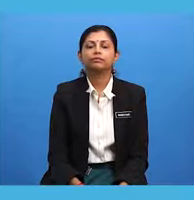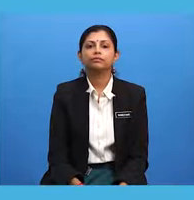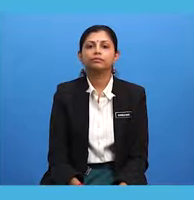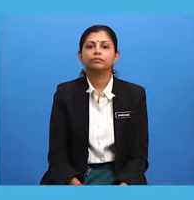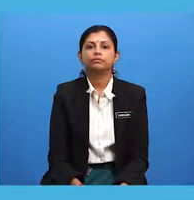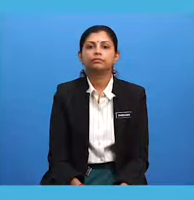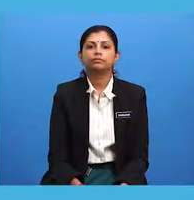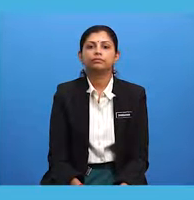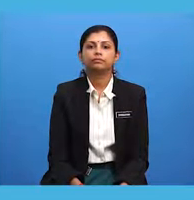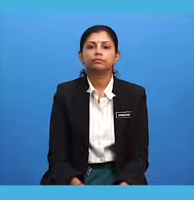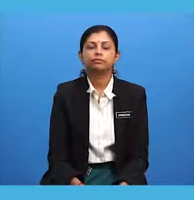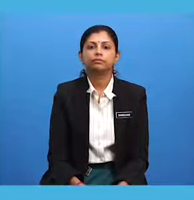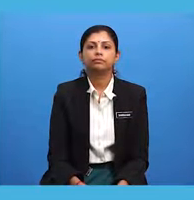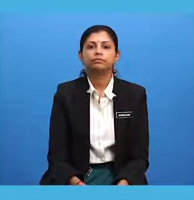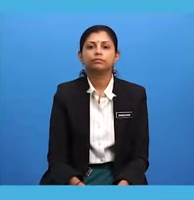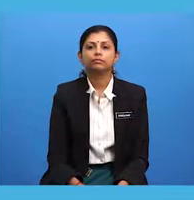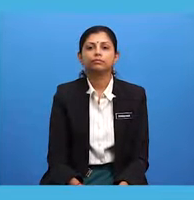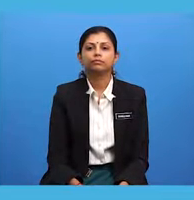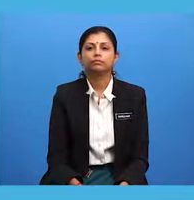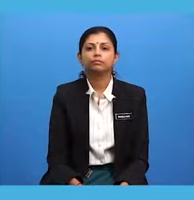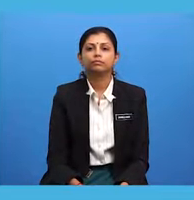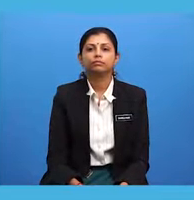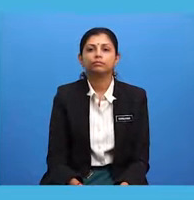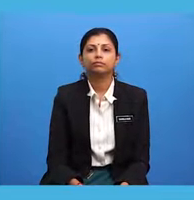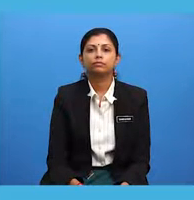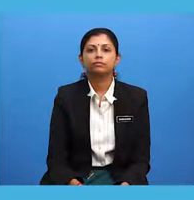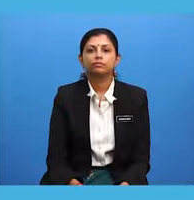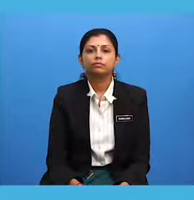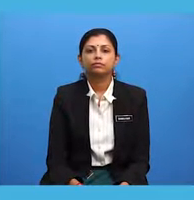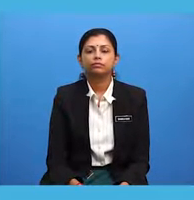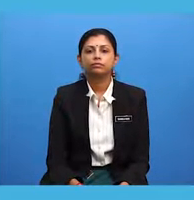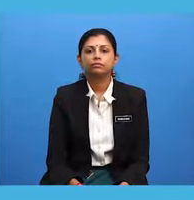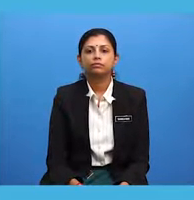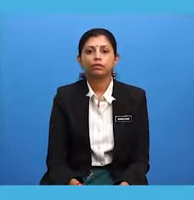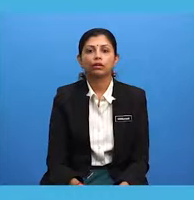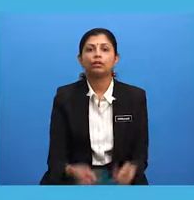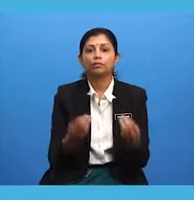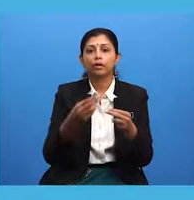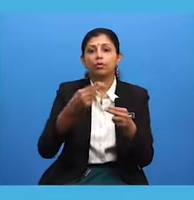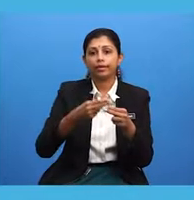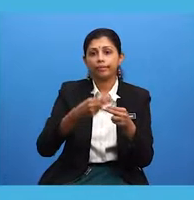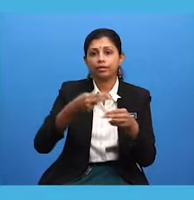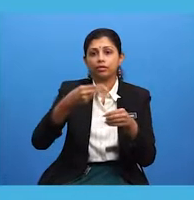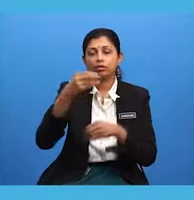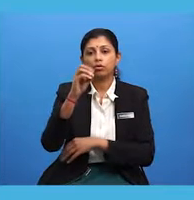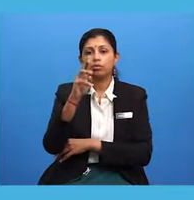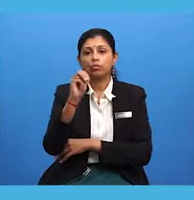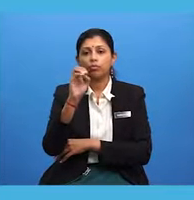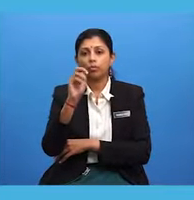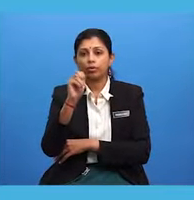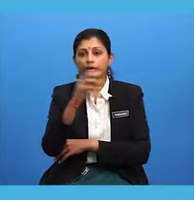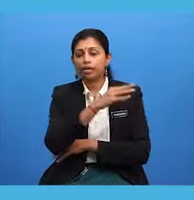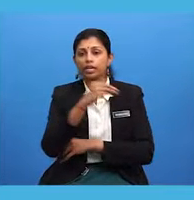A dan nyatakan fungsi hormon tersebut untuk membolehkan